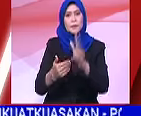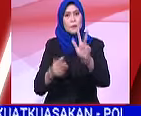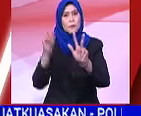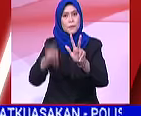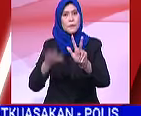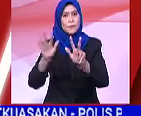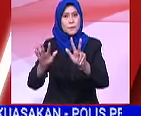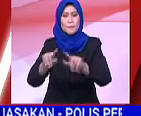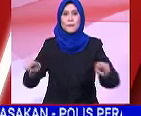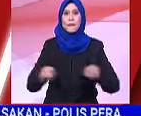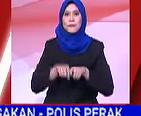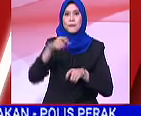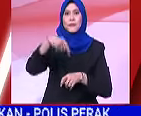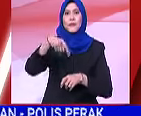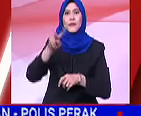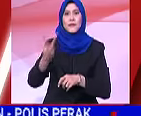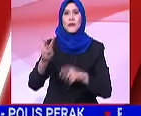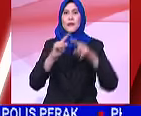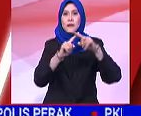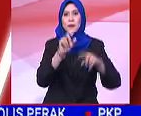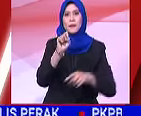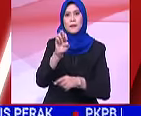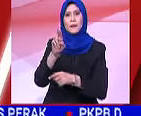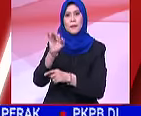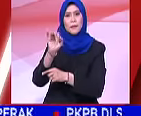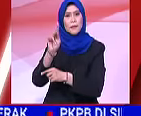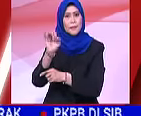Mei bertempat di PPV Dewan Suara Serikai